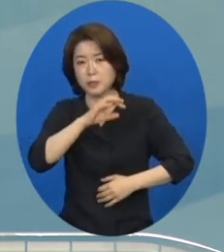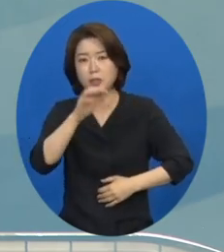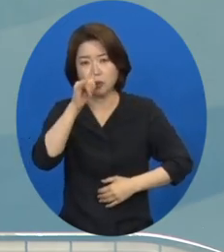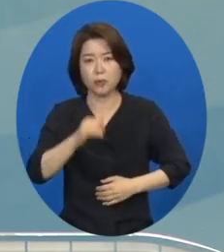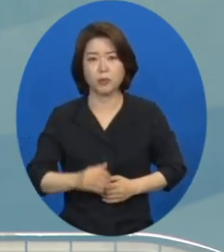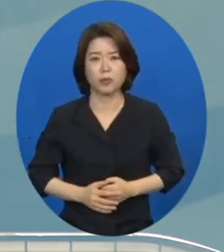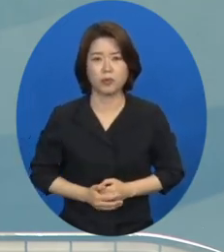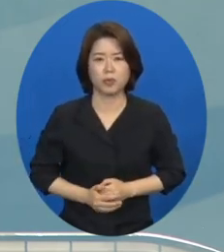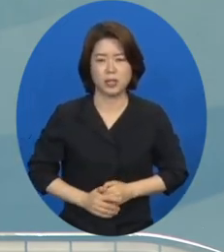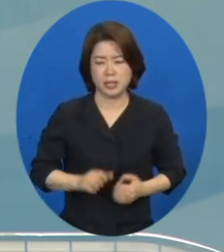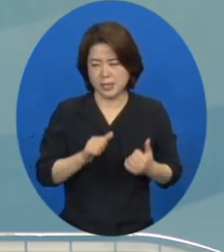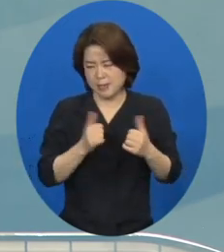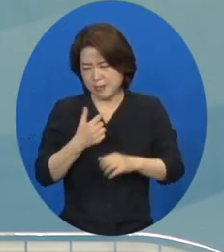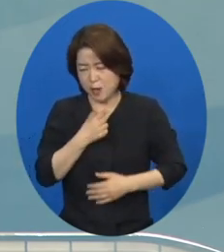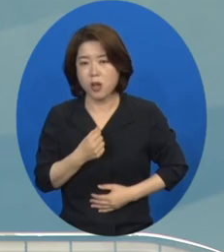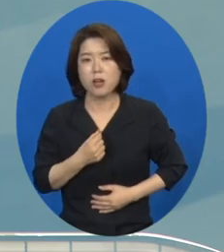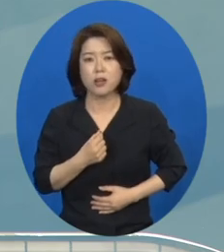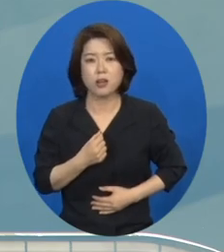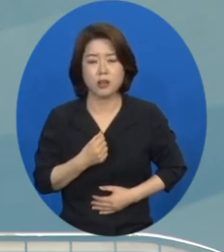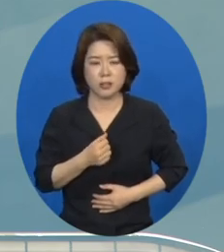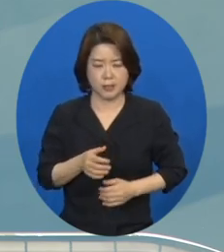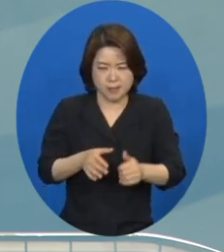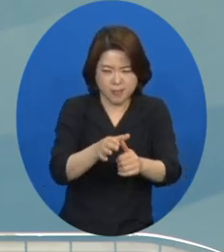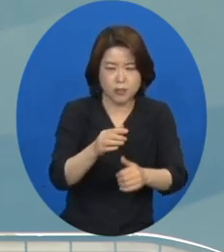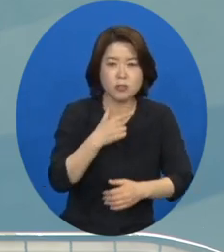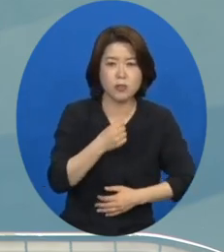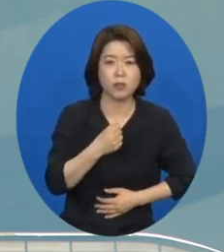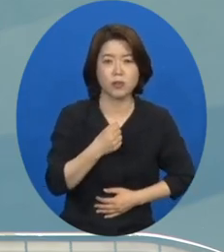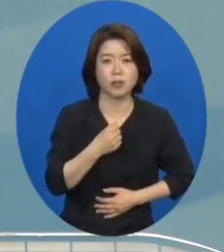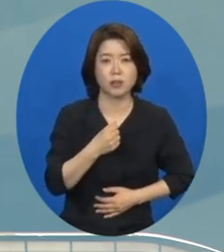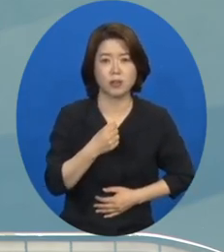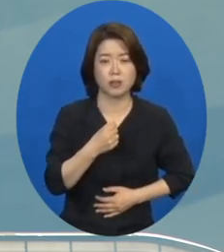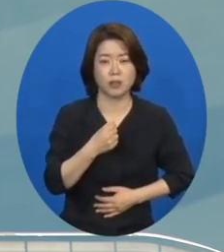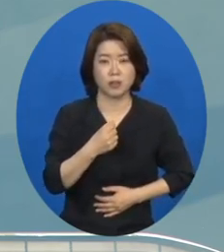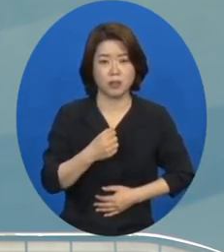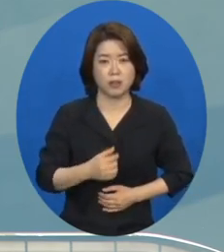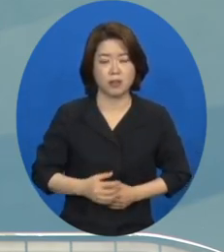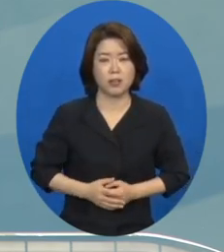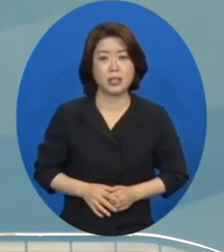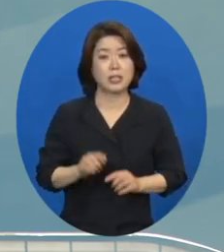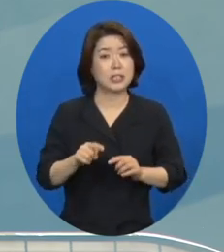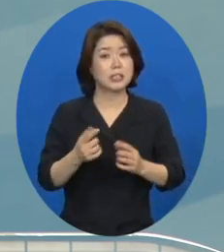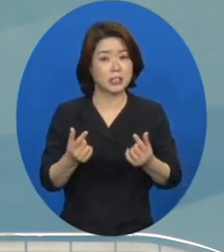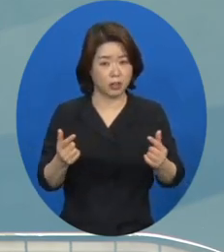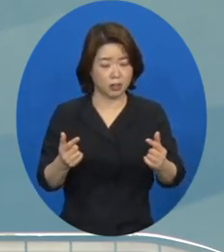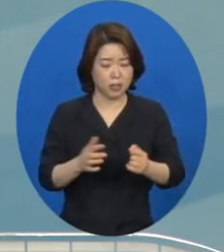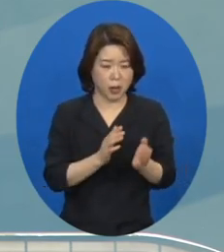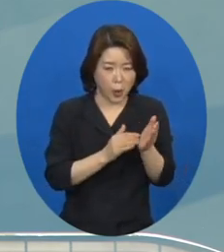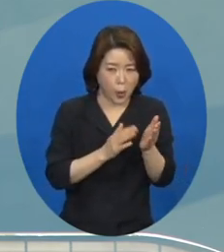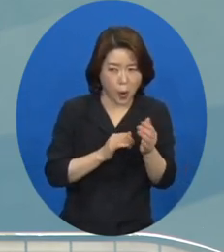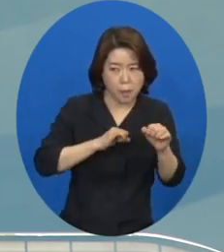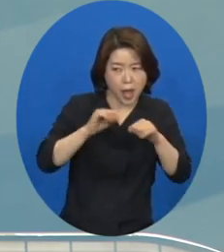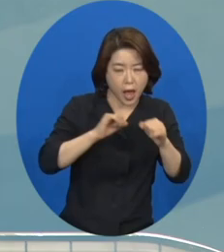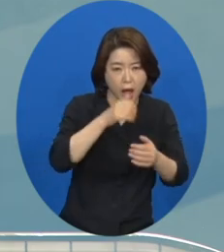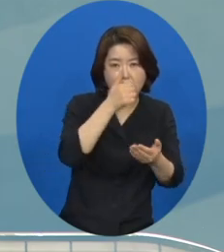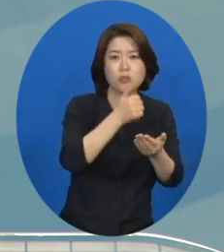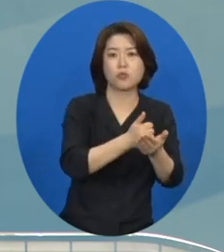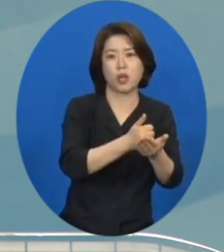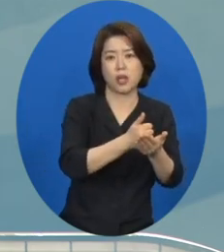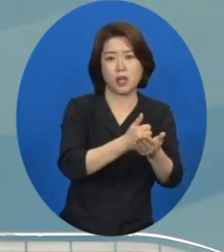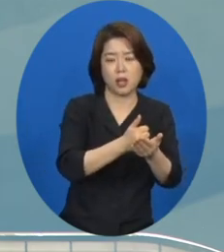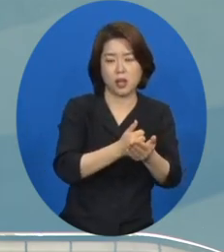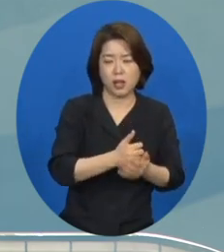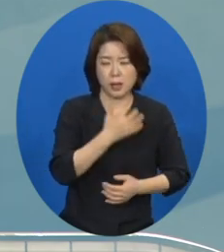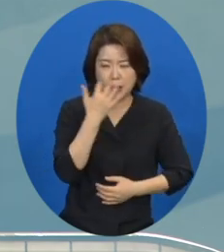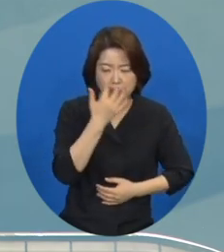죽고 싶고 죽이고 싶고 은밀하게 짓는 죄,